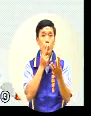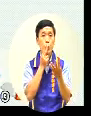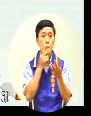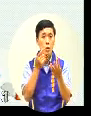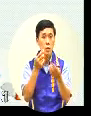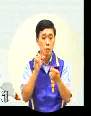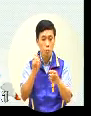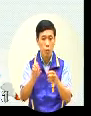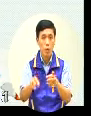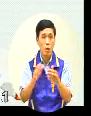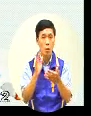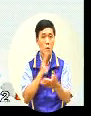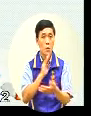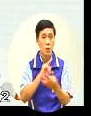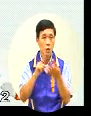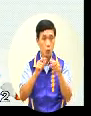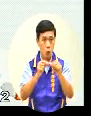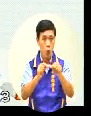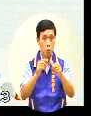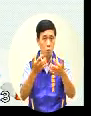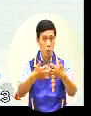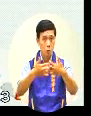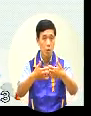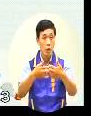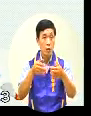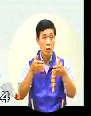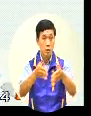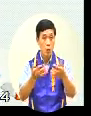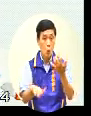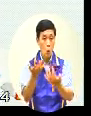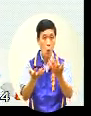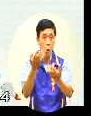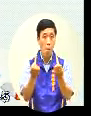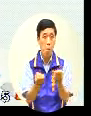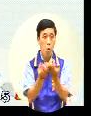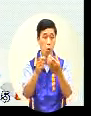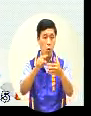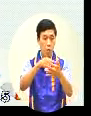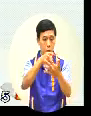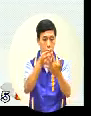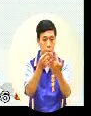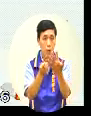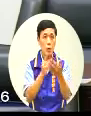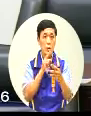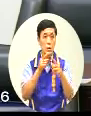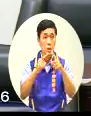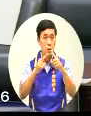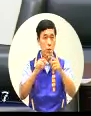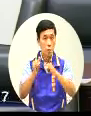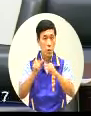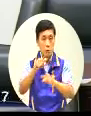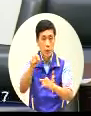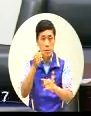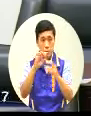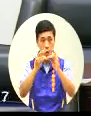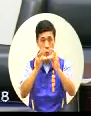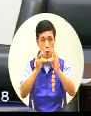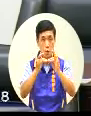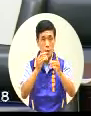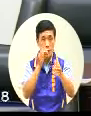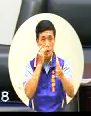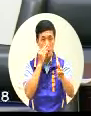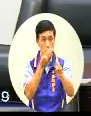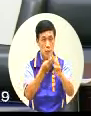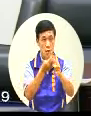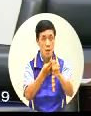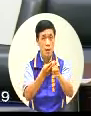说，我们在火灾发生的前五名里面，都是因为人为或是因为设施的一些